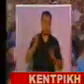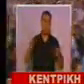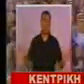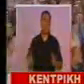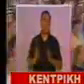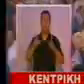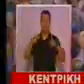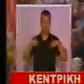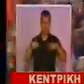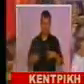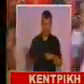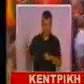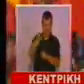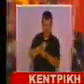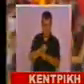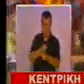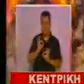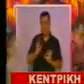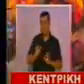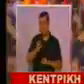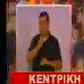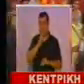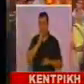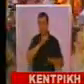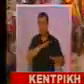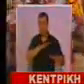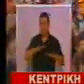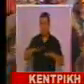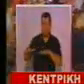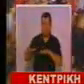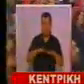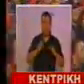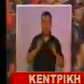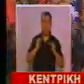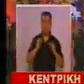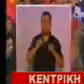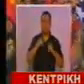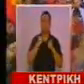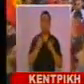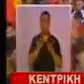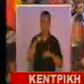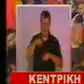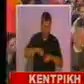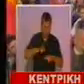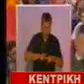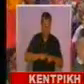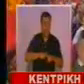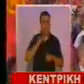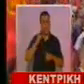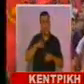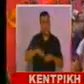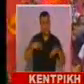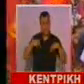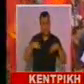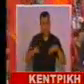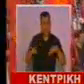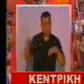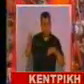και γίνει, η πολιτική ρευστότητα και η πολιτική αστάθεια θα δυναμώσει, και όχι μόνο στην Ελλάδα. Οι κυβερνήσεις